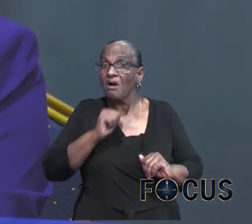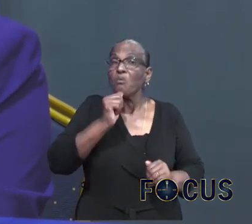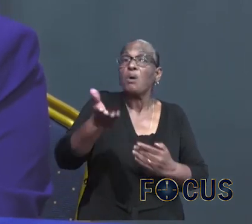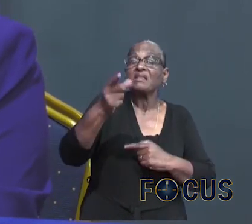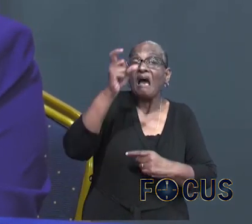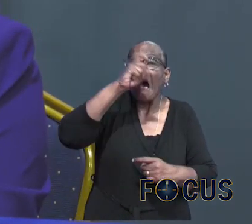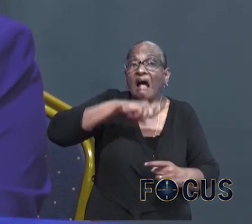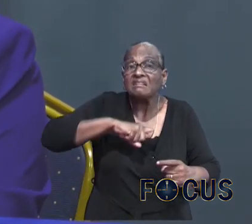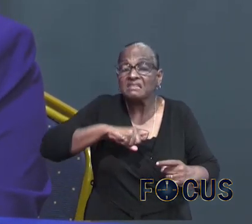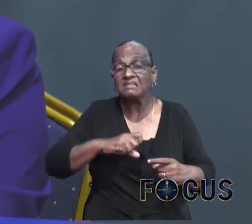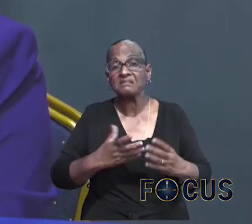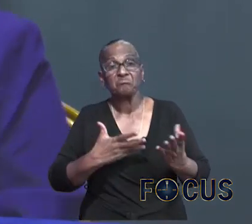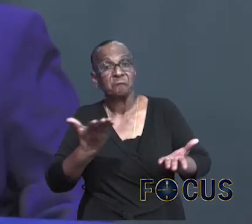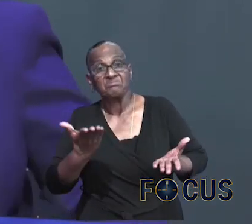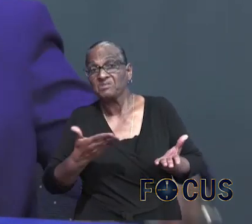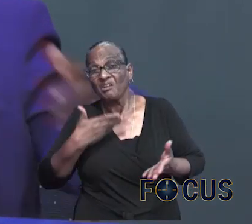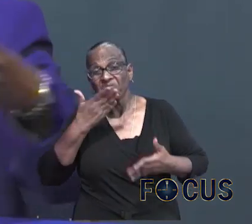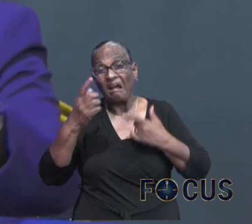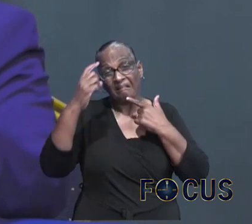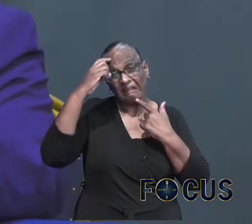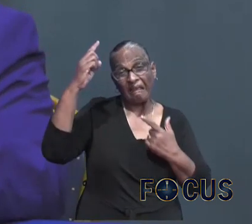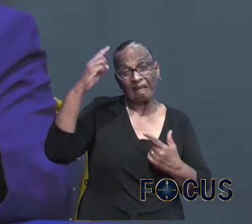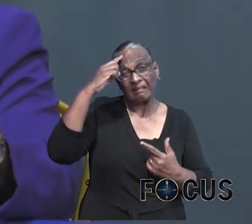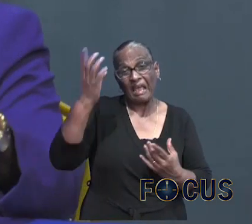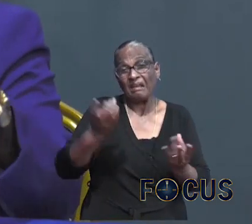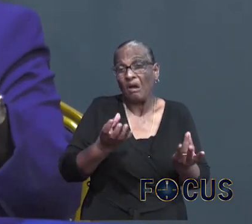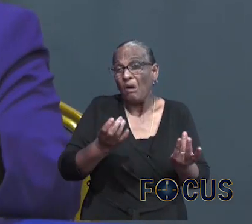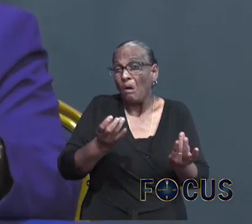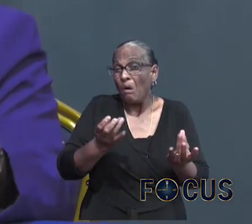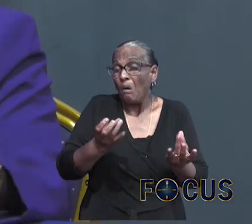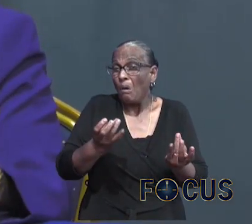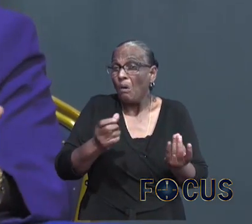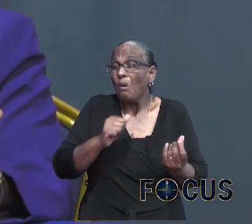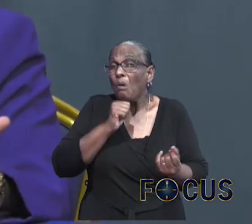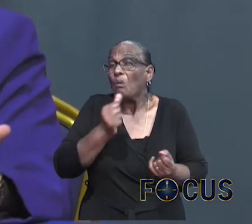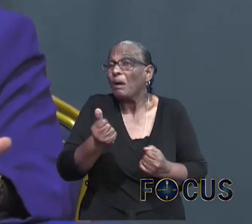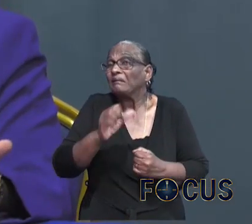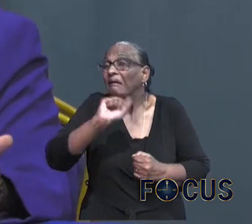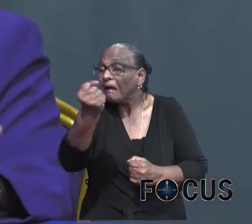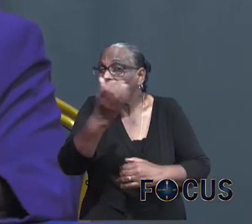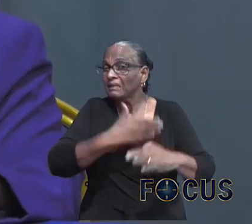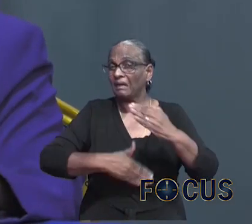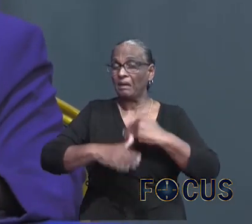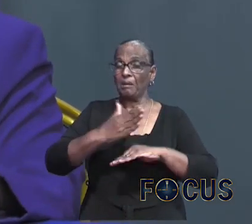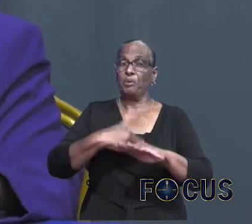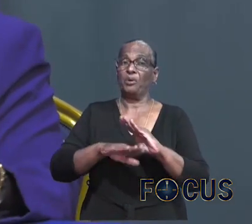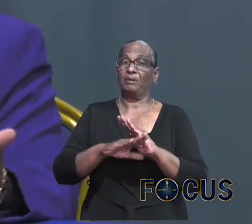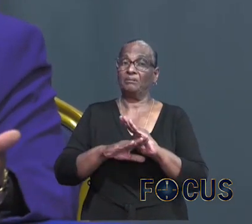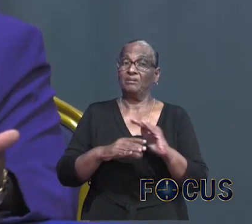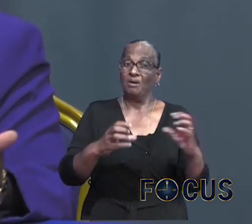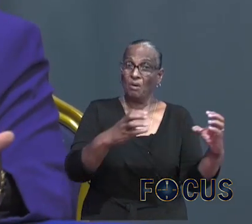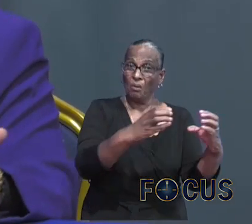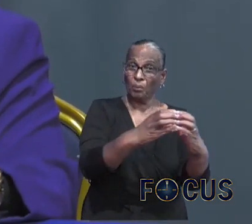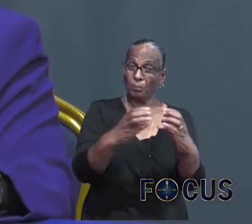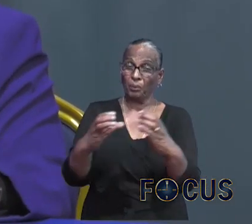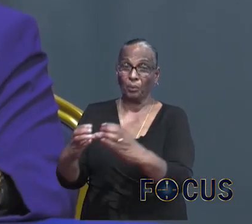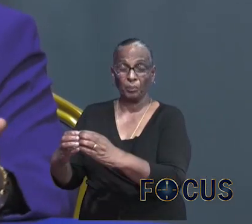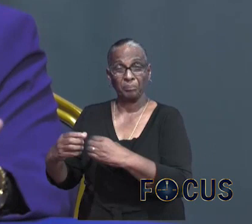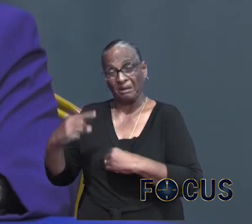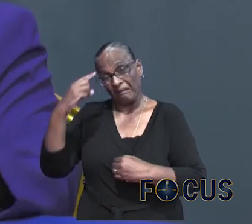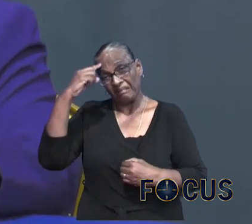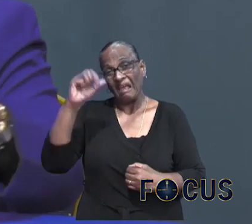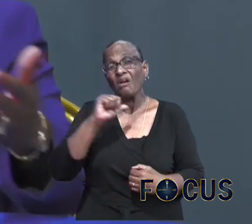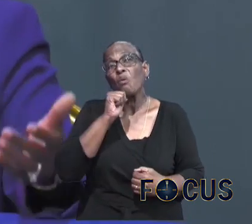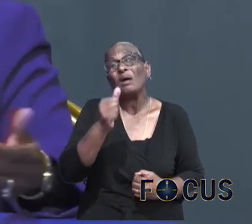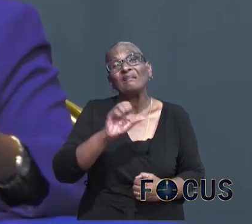continu. We doen het als team, maar elke sector doet het ook voor zichzelf. En zo weet ik dat Volksgezondheid